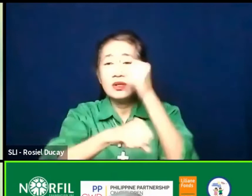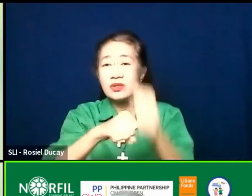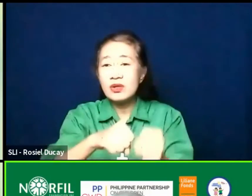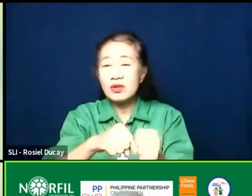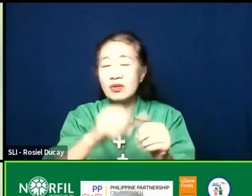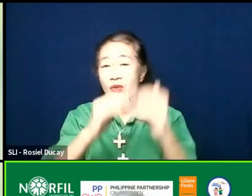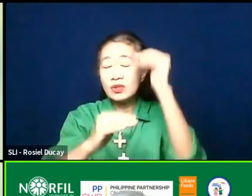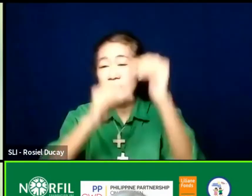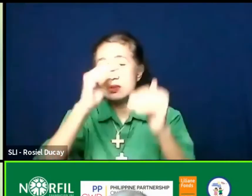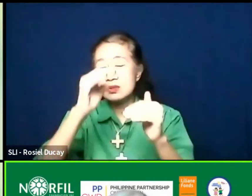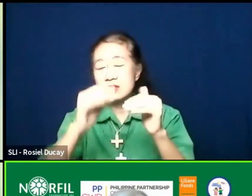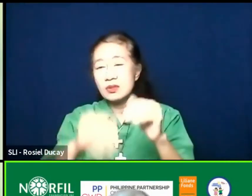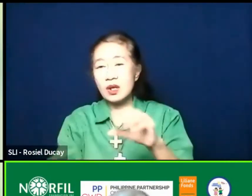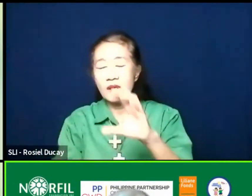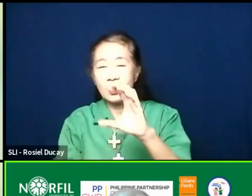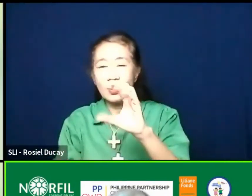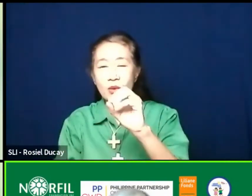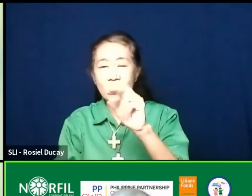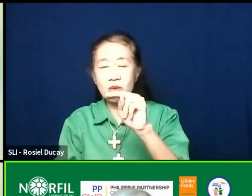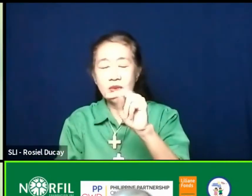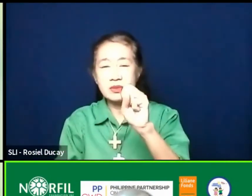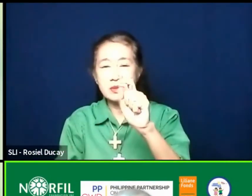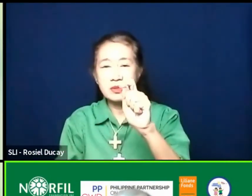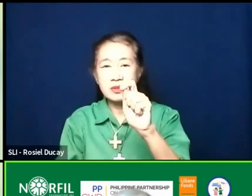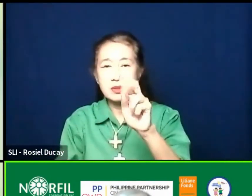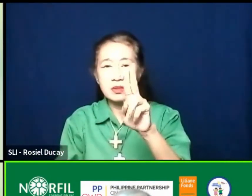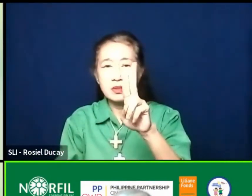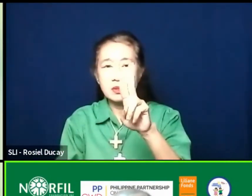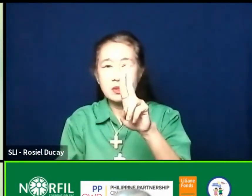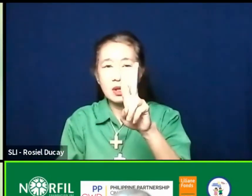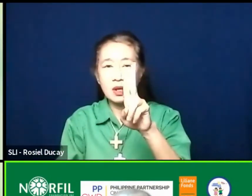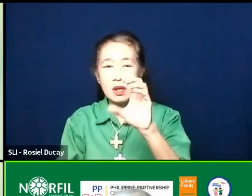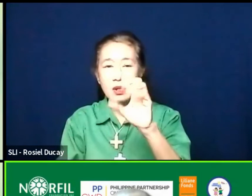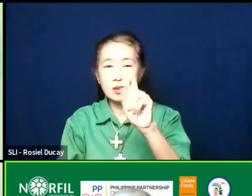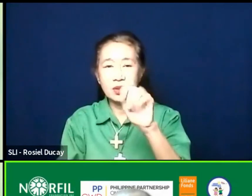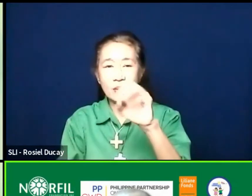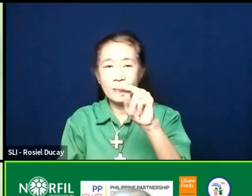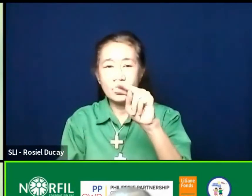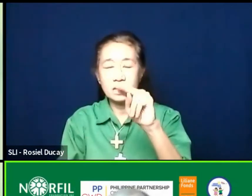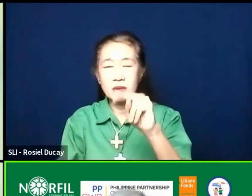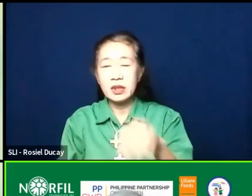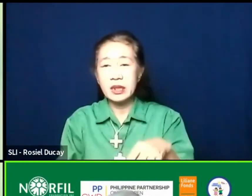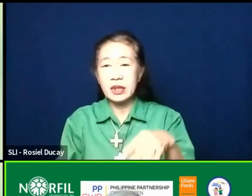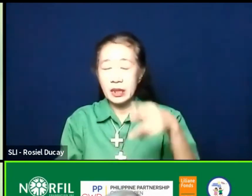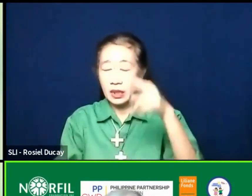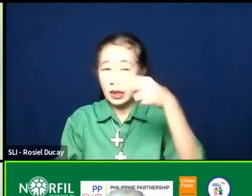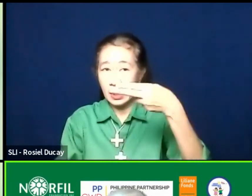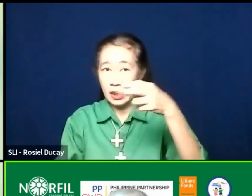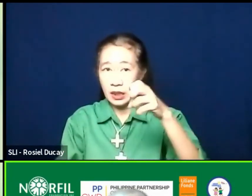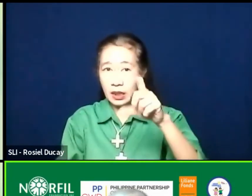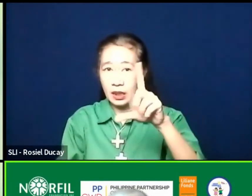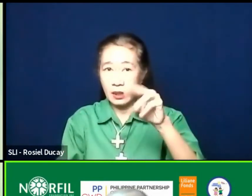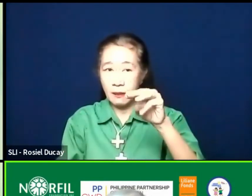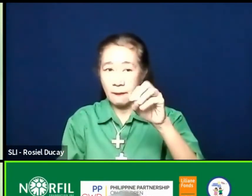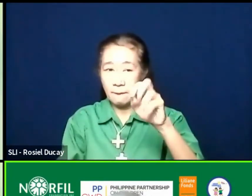construction helmet sa mga maayos na tindahan, po pwede 'yon. Okay? Pero yung sa mga sidewalk, I cannot